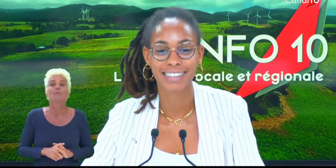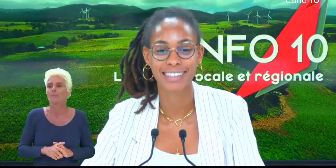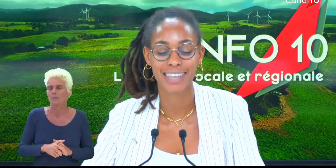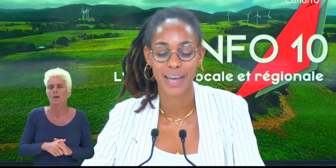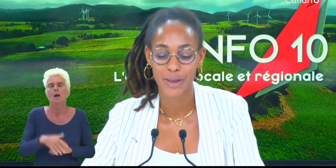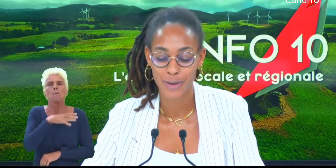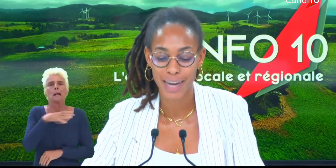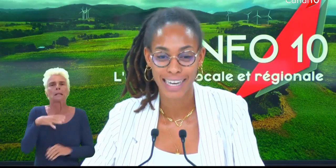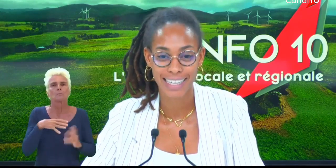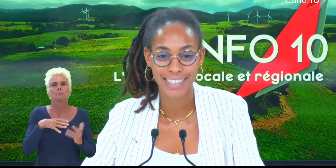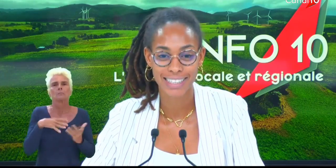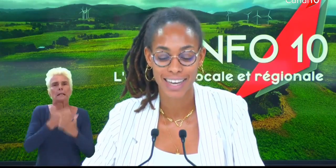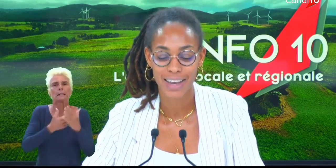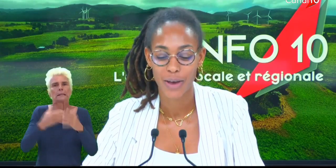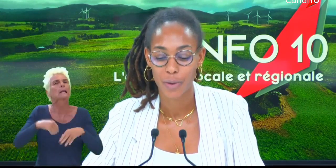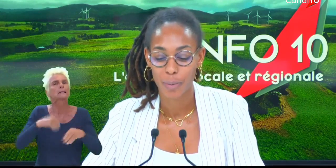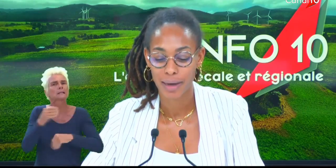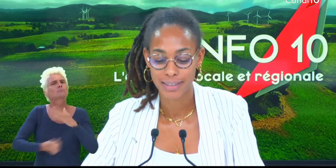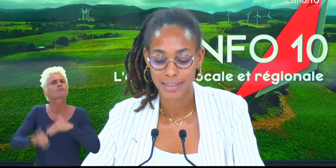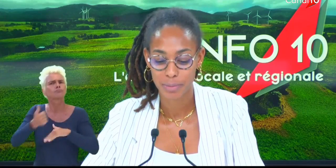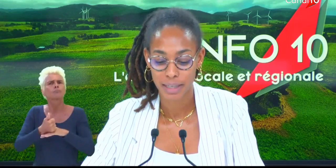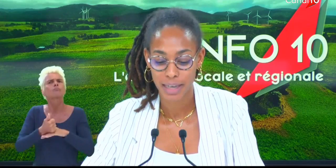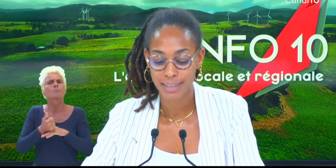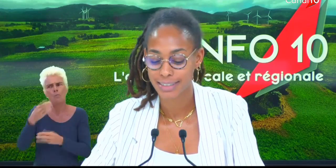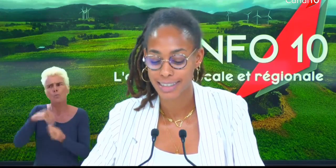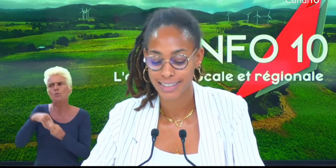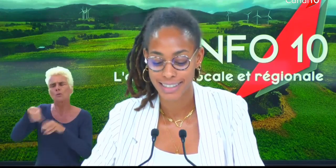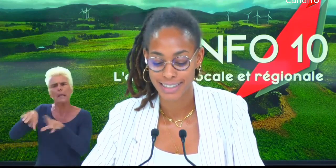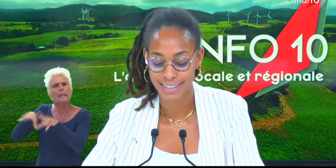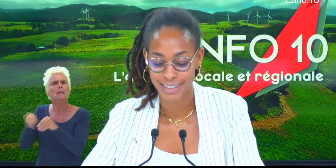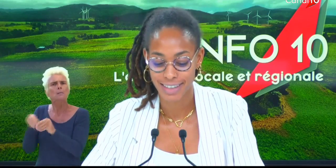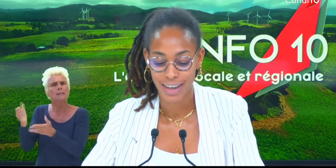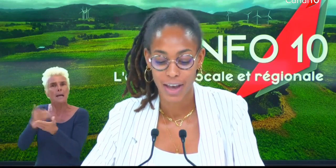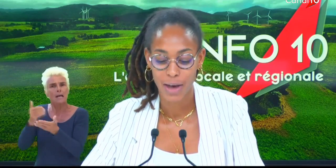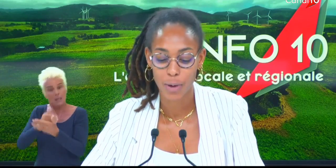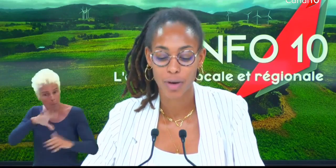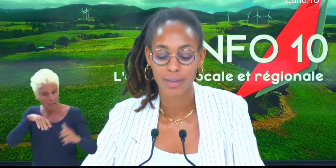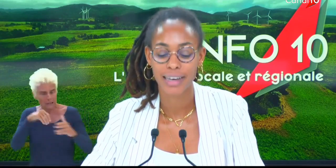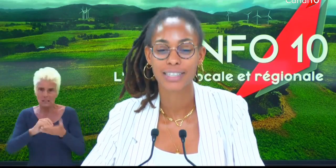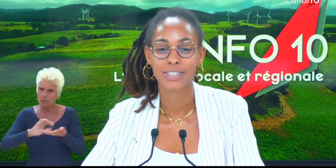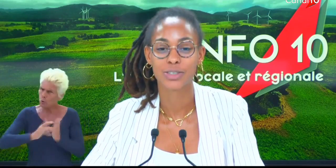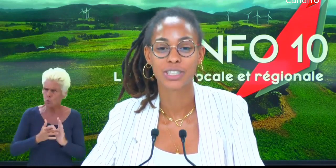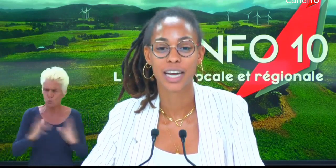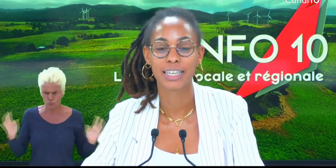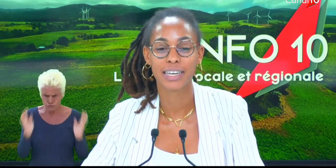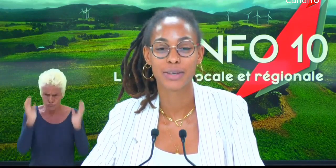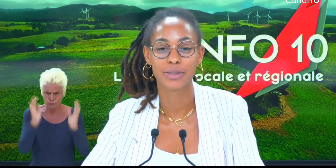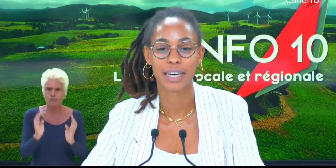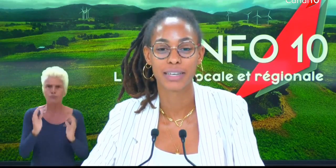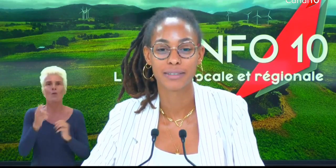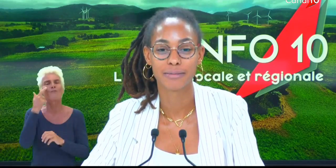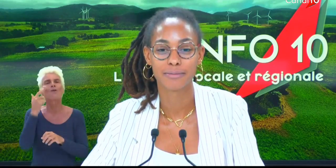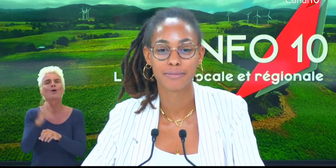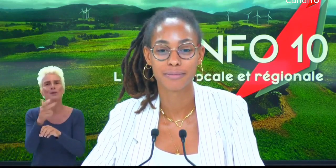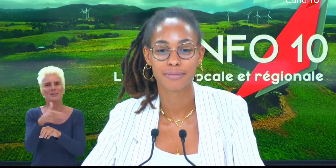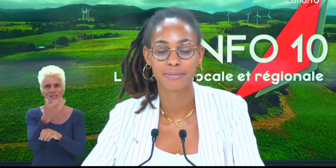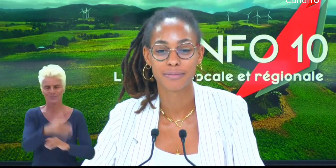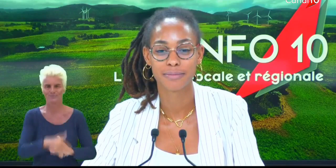directrice de la crèche ont participé à cet exercice un reportage de Charlie